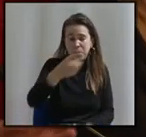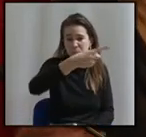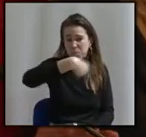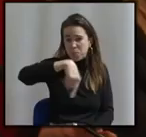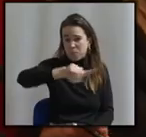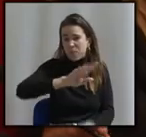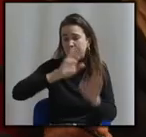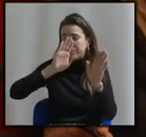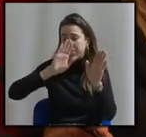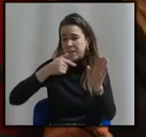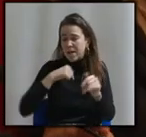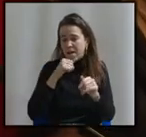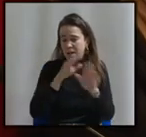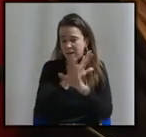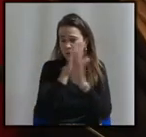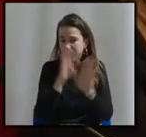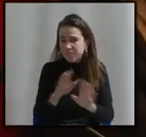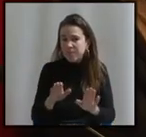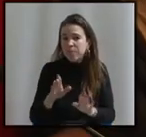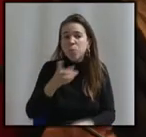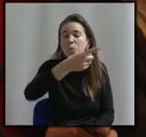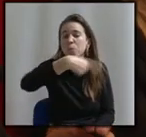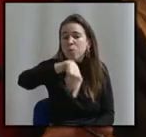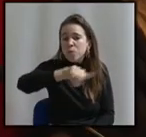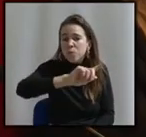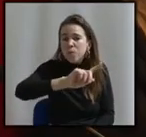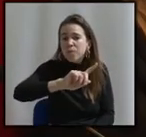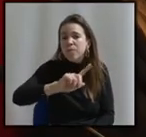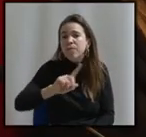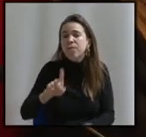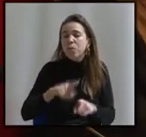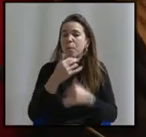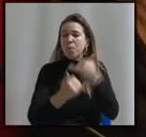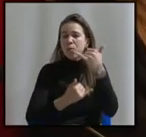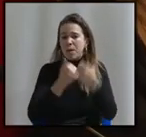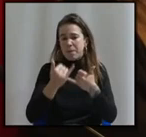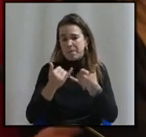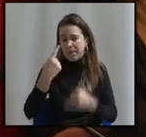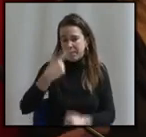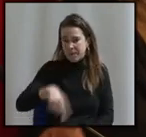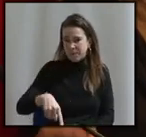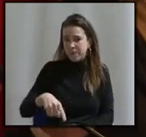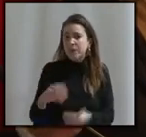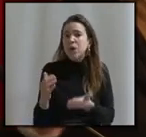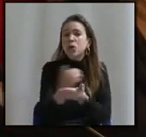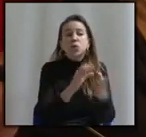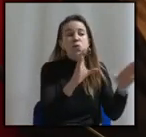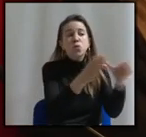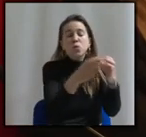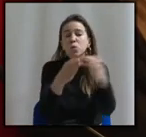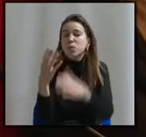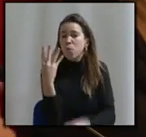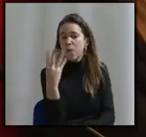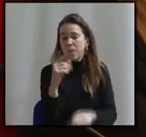això acabo, que vostès tenen un problema. Tots aquests 4 partits que han